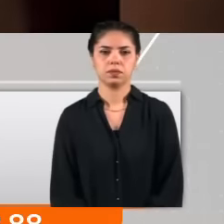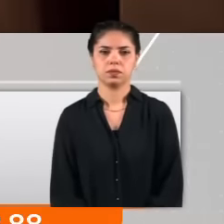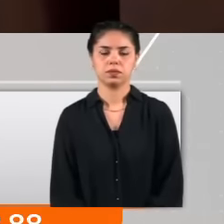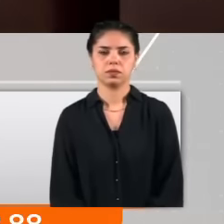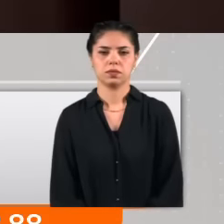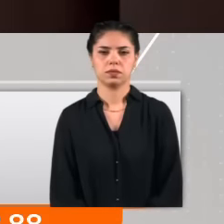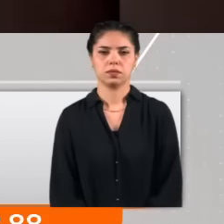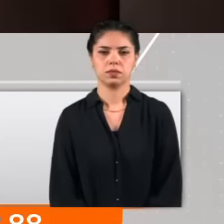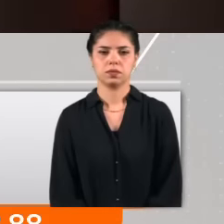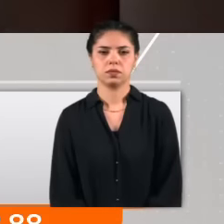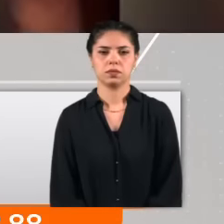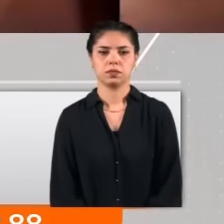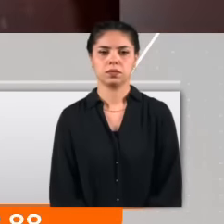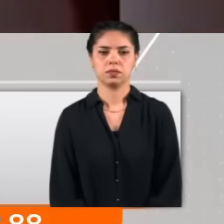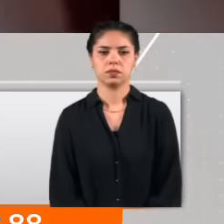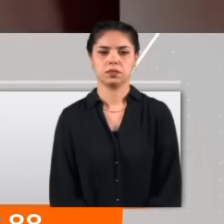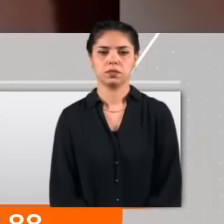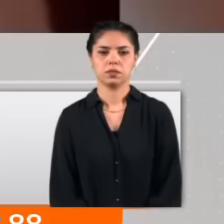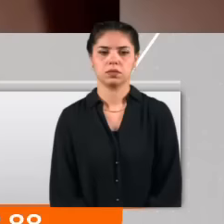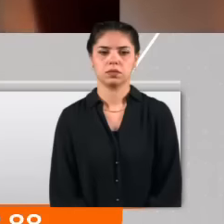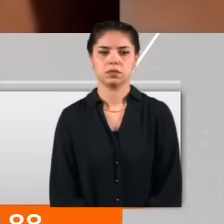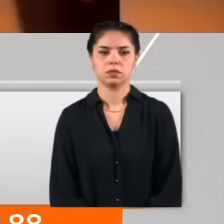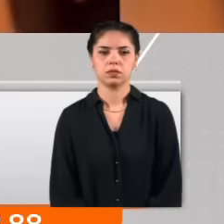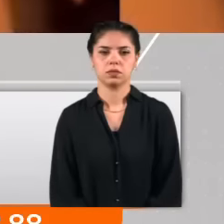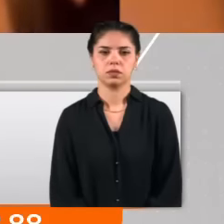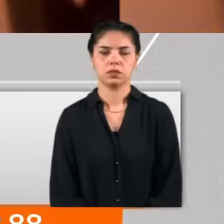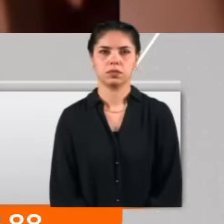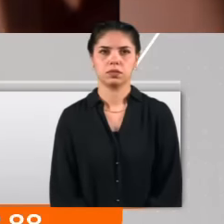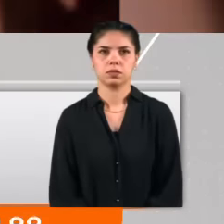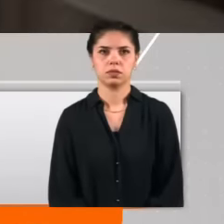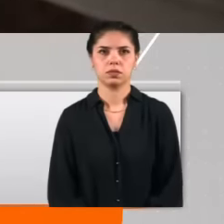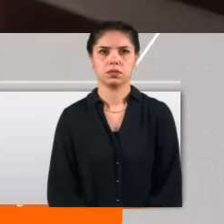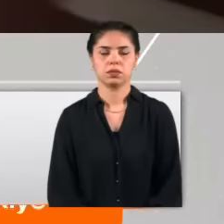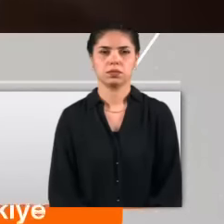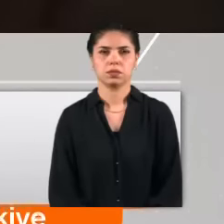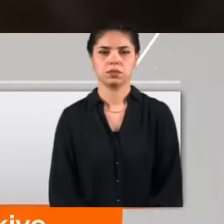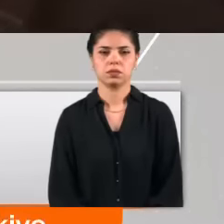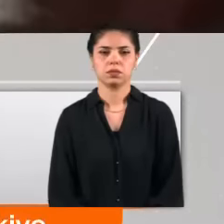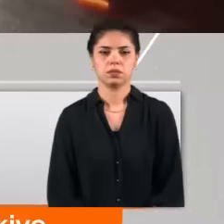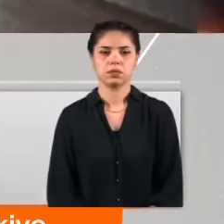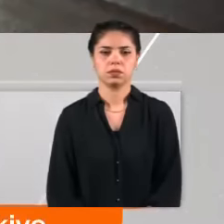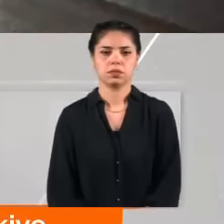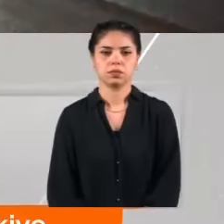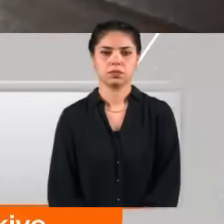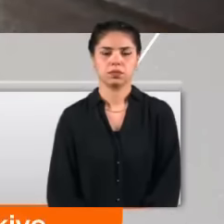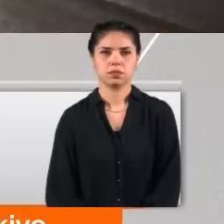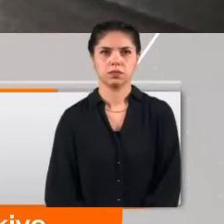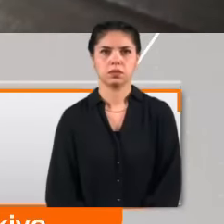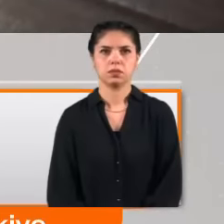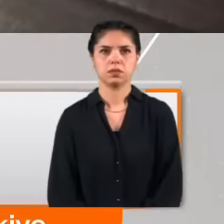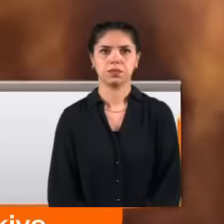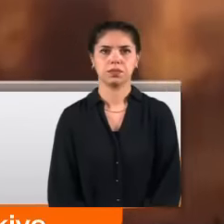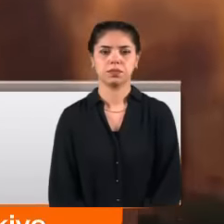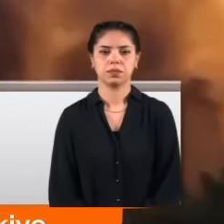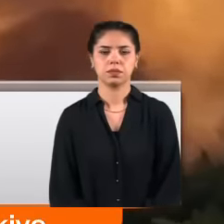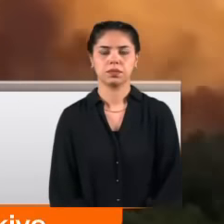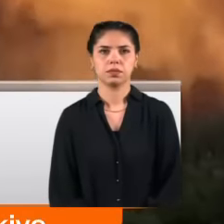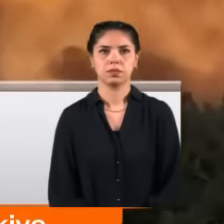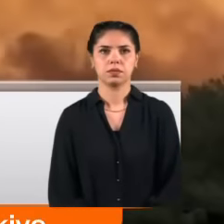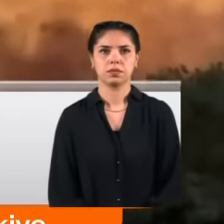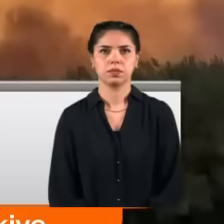günleri takip eder hale gelmiş durumda. Ege ve Akdeniz kıyılarında da çok yoğun bir şekilde alarmdayız.